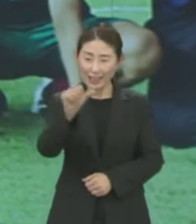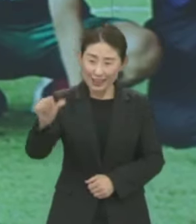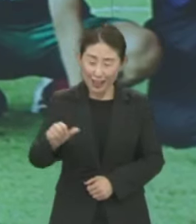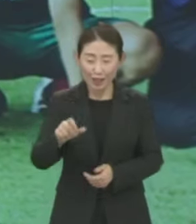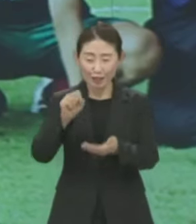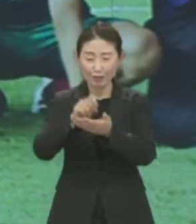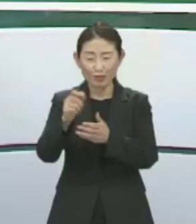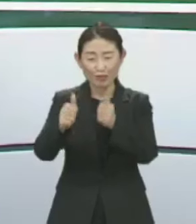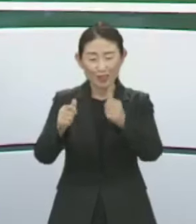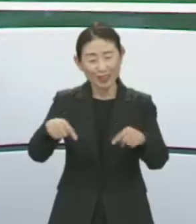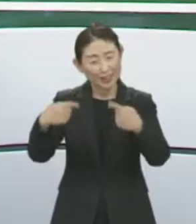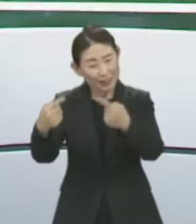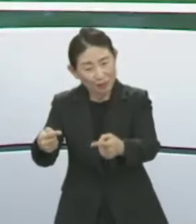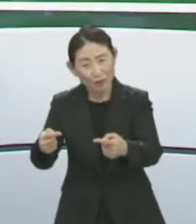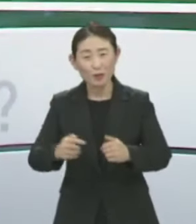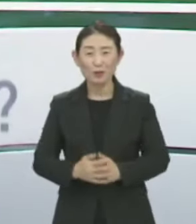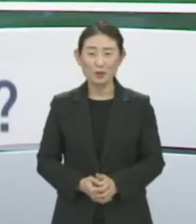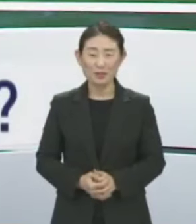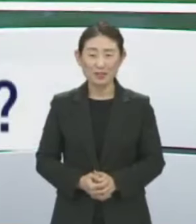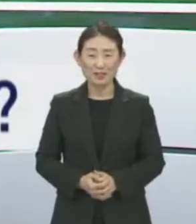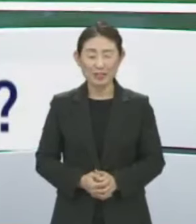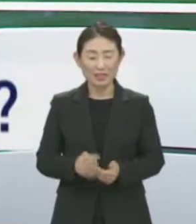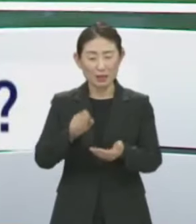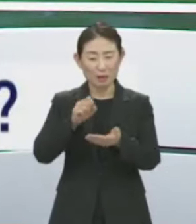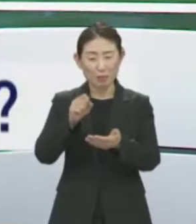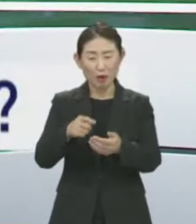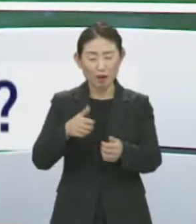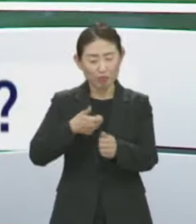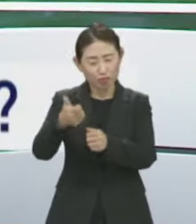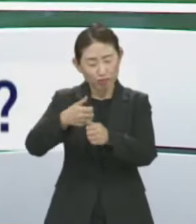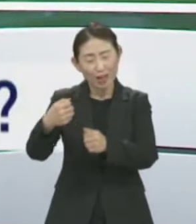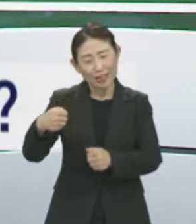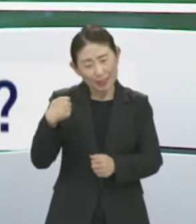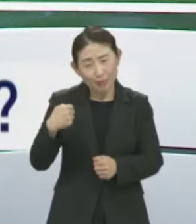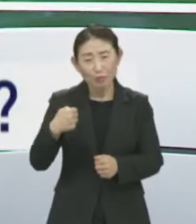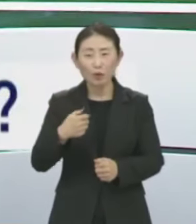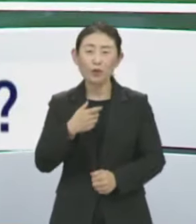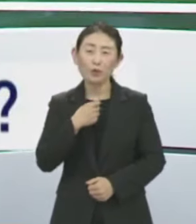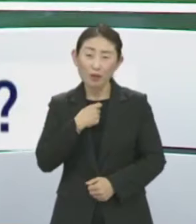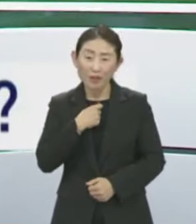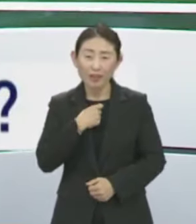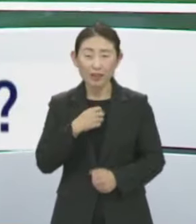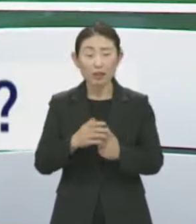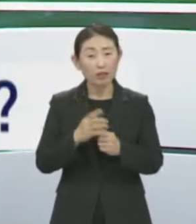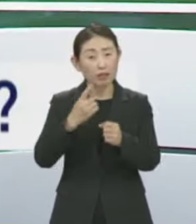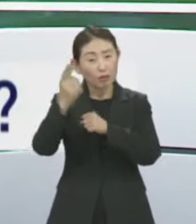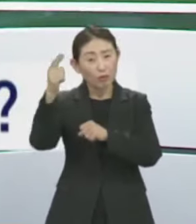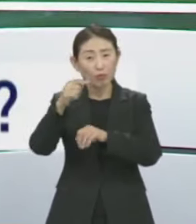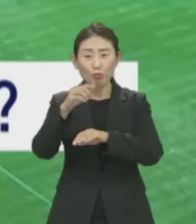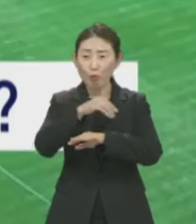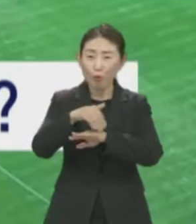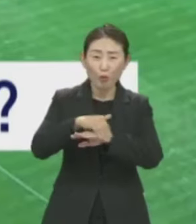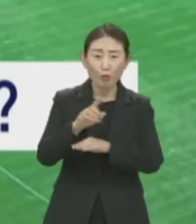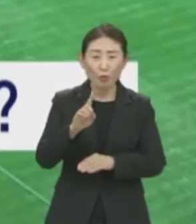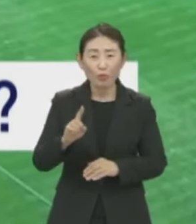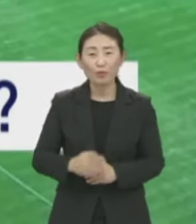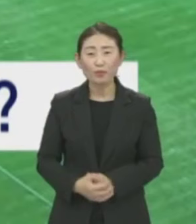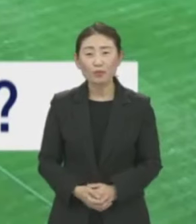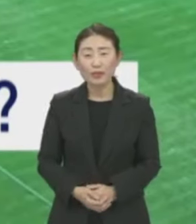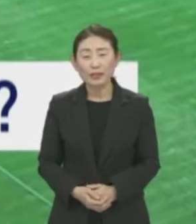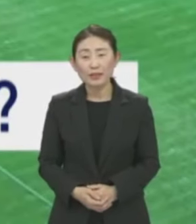리그에도 좀 나가고 이런 강팀이 되기를 바란단 말이죠. 내년도 구상을 듣고 싶습니다. 네,